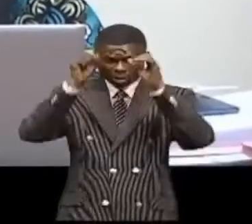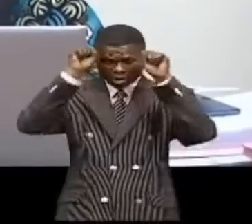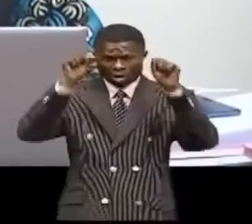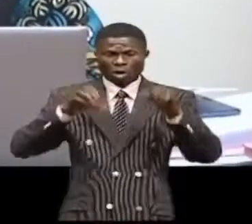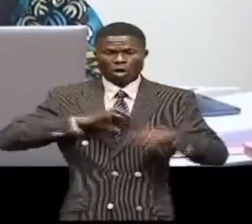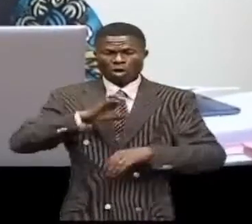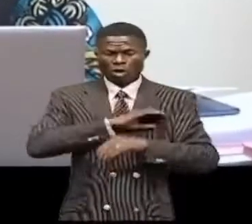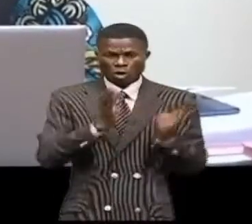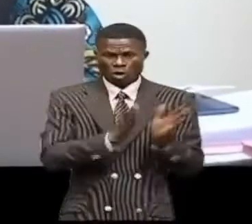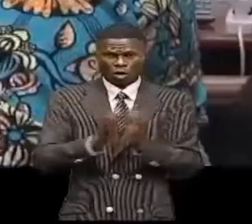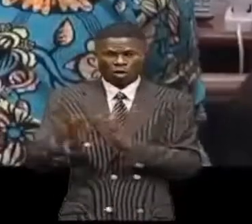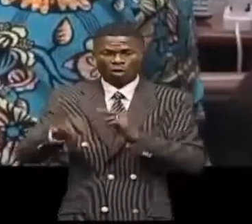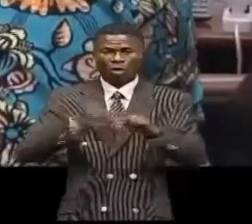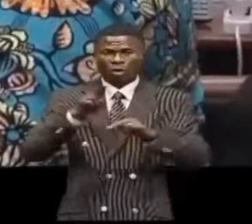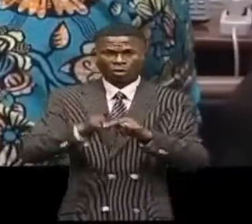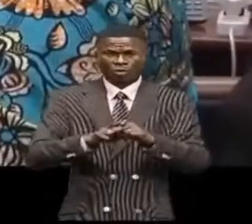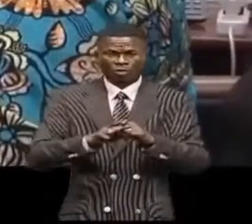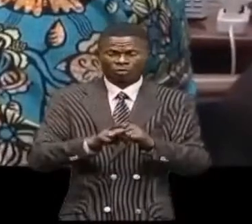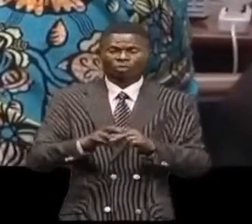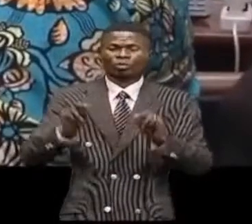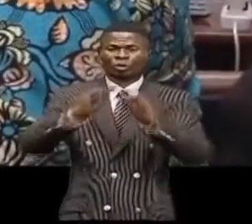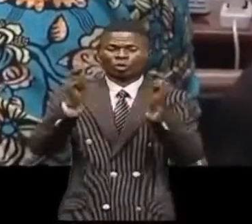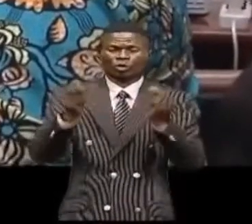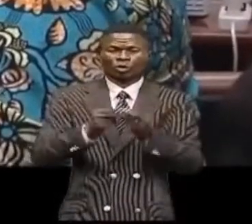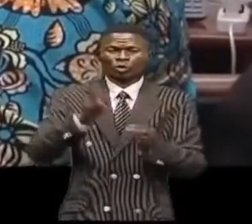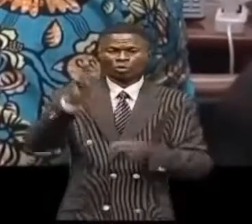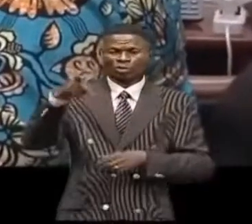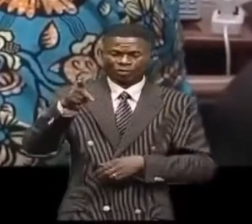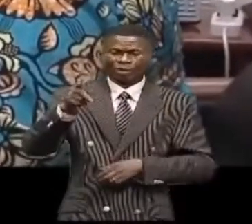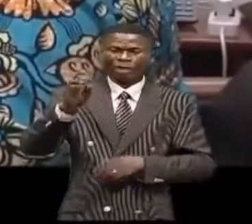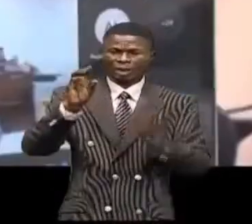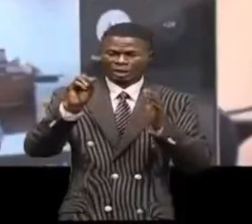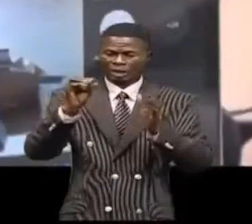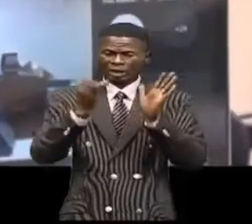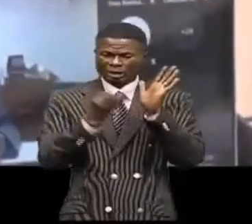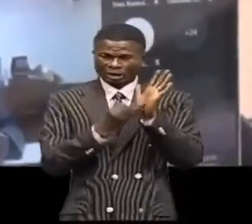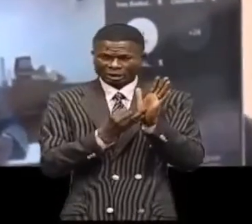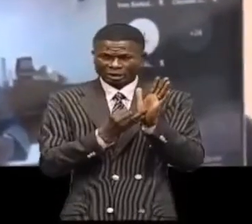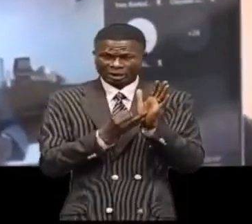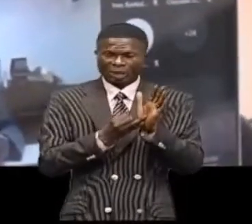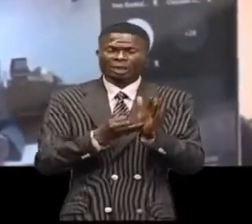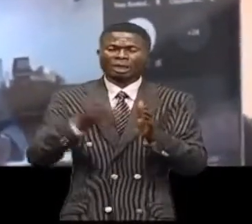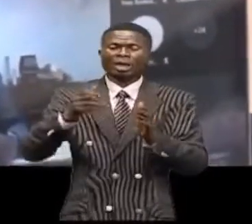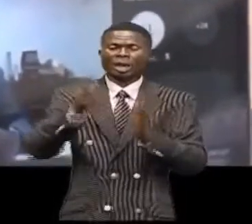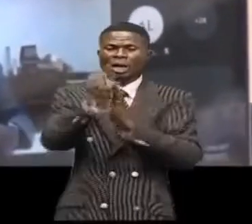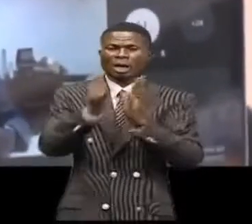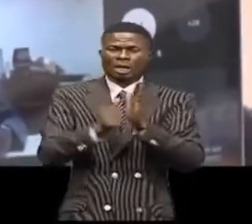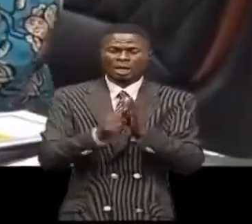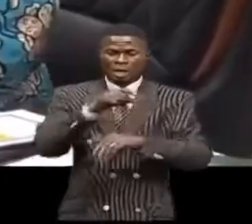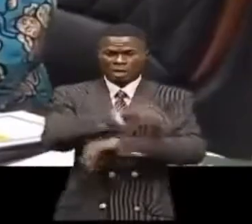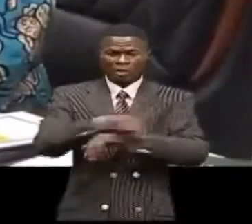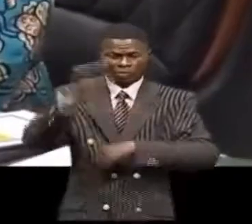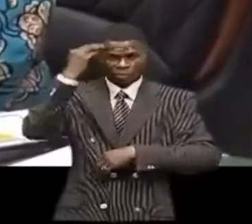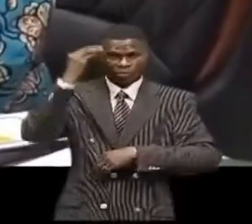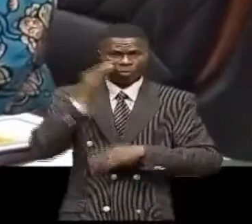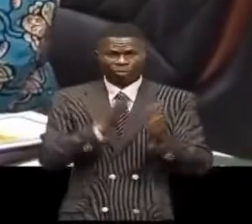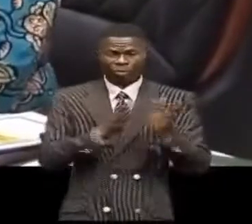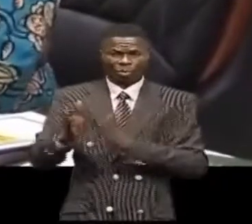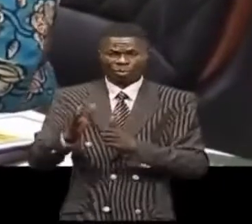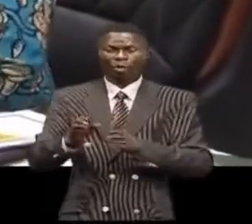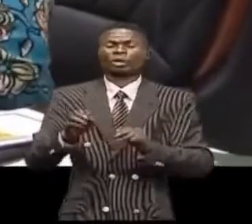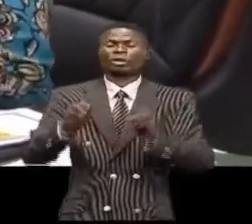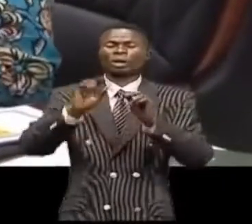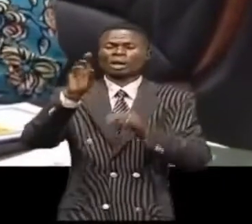comité préparatoire national de la COP27. Un arrêté ministériel mettant en place le comité technique préparatoire pour la